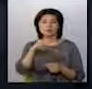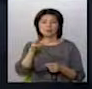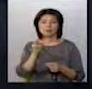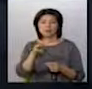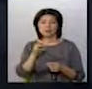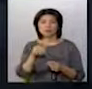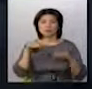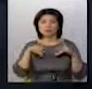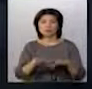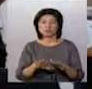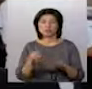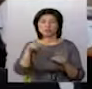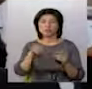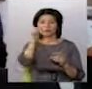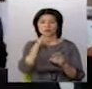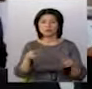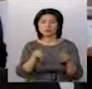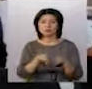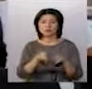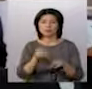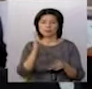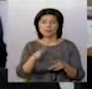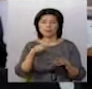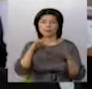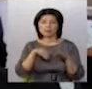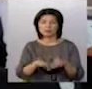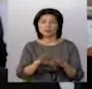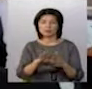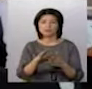болды. Биыл да назардан тыс қалмайды. Есенбек Санатұлы, Юрий Белевский, Ертіс ақпарат.